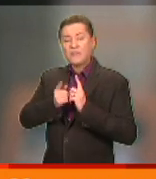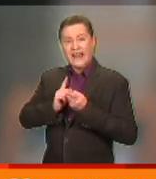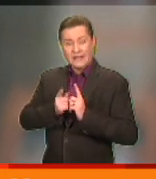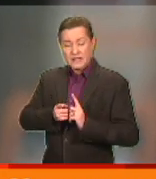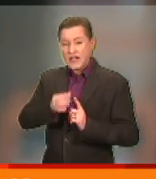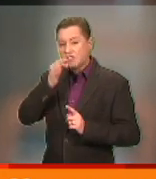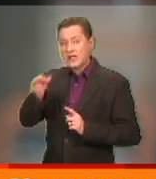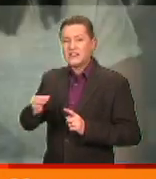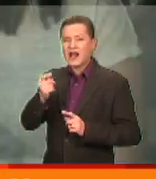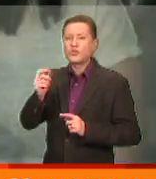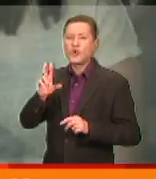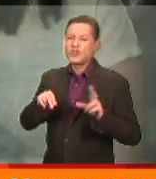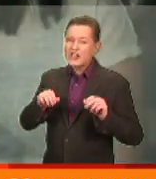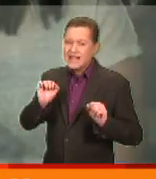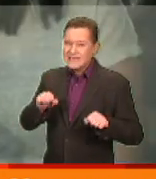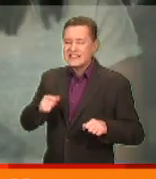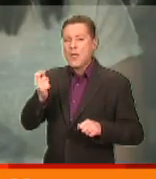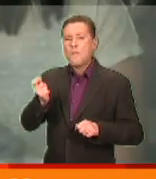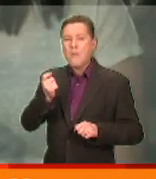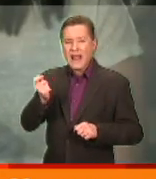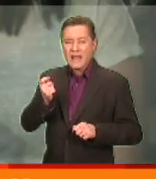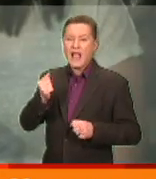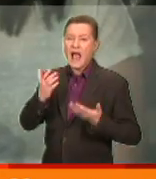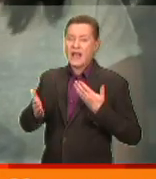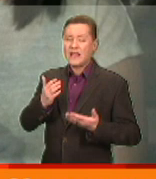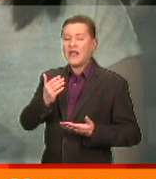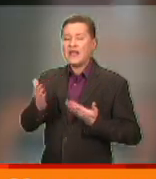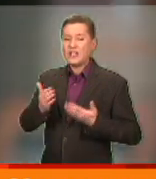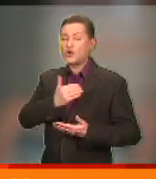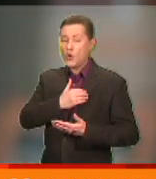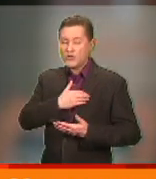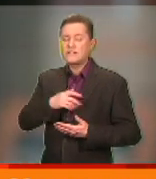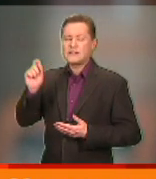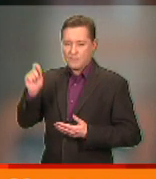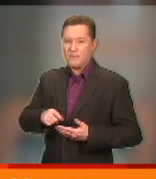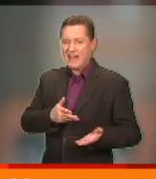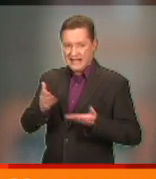сказав, шанси малі, але якщо ви хочете його всиновити, приїздіть.